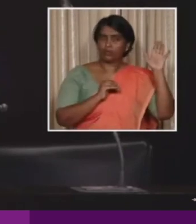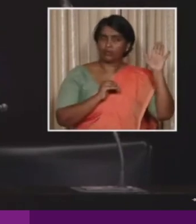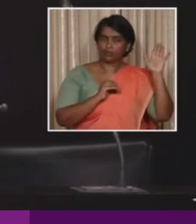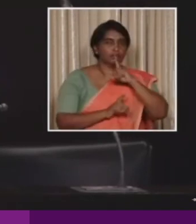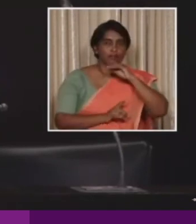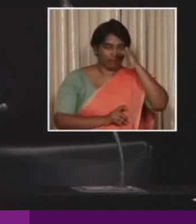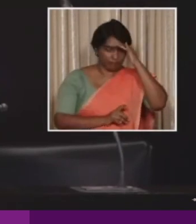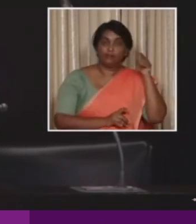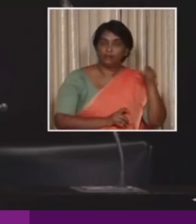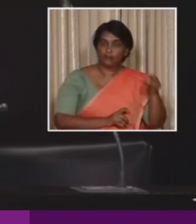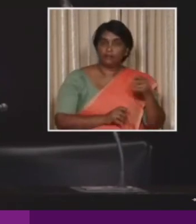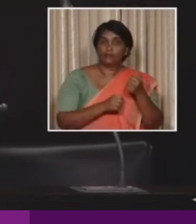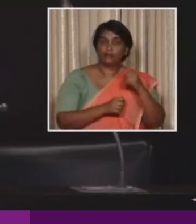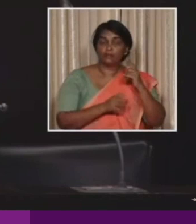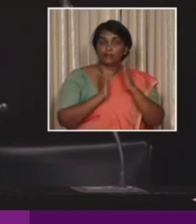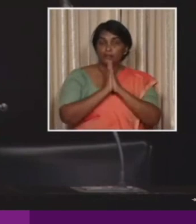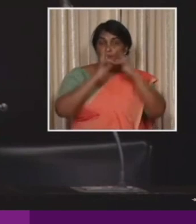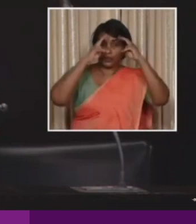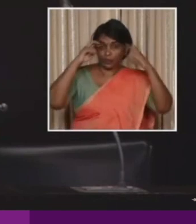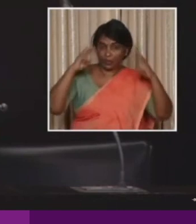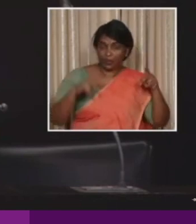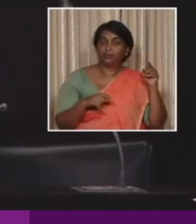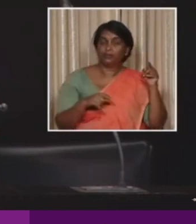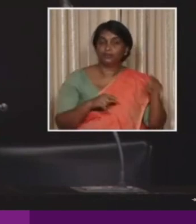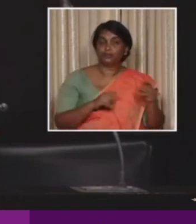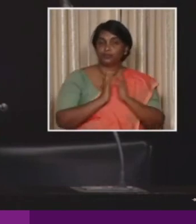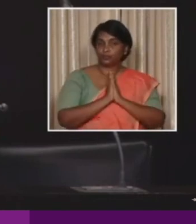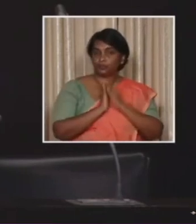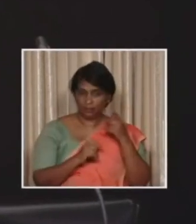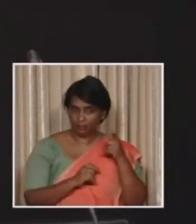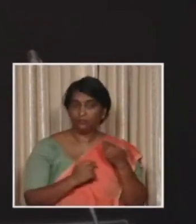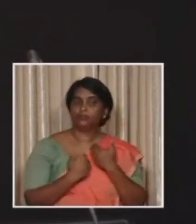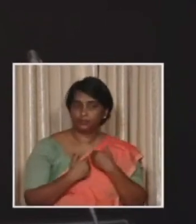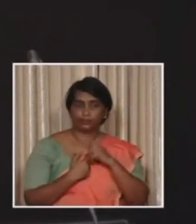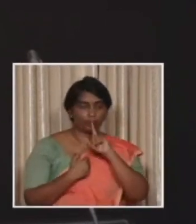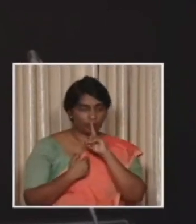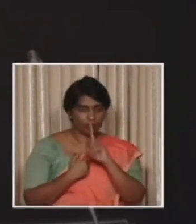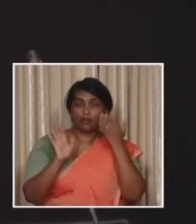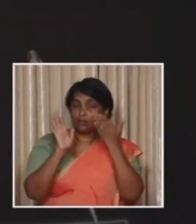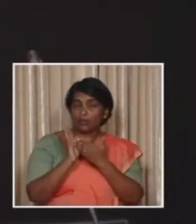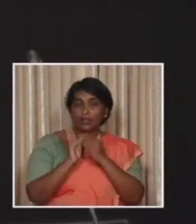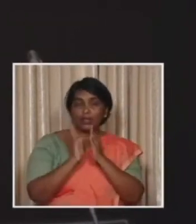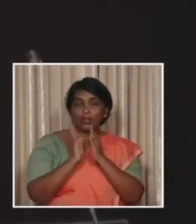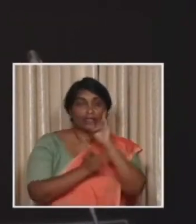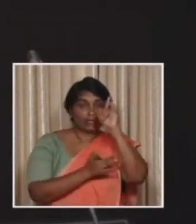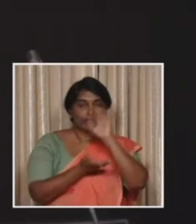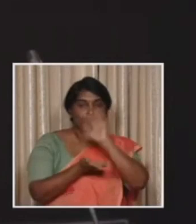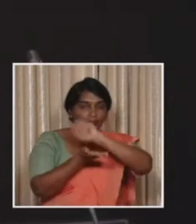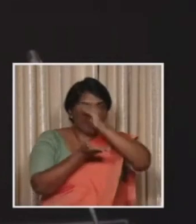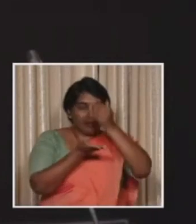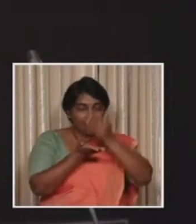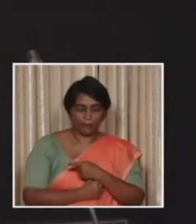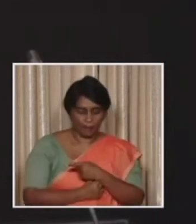அதனை அறிவிக்கலாமே. குருந்தூர் ஆதிசிவன் ஆலயத்தினுடைய அகழ்வுகளை முதலே செய்கிற பொழுது இந்த சிவனுடைய சிலை இந்த இடத்திலே அந்த